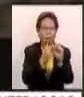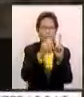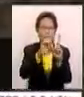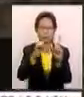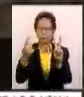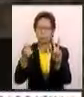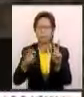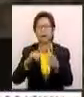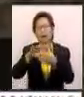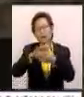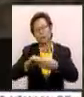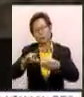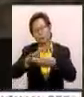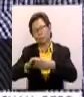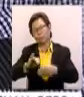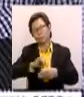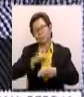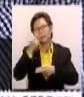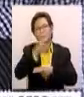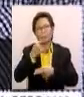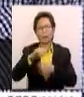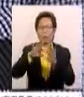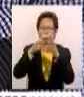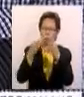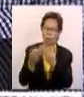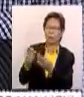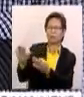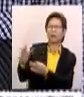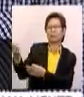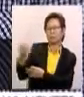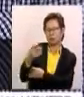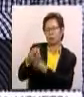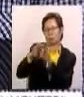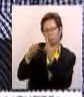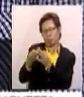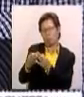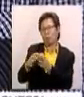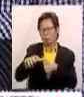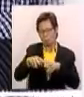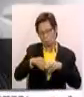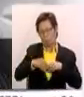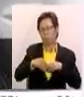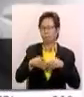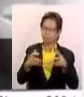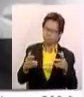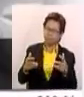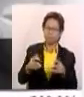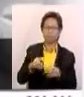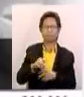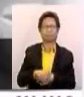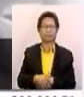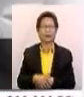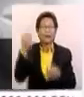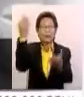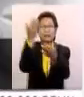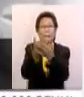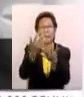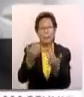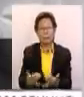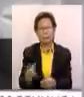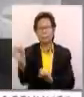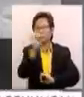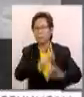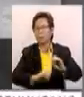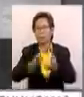2011. Dia akak ceritakan siapa akak. Keluarga dia, adik-beradik dia semua dapat menerima akak seadanya lah. Sehingga kini,